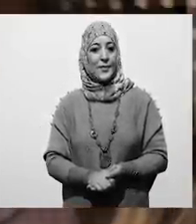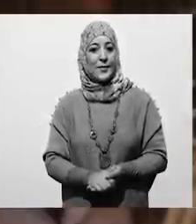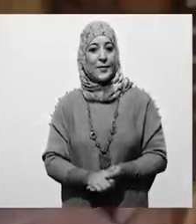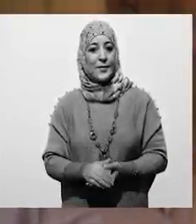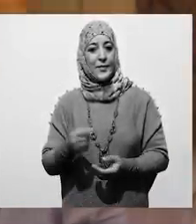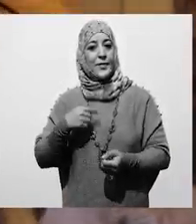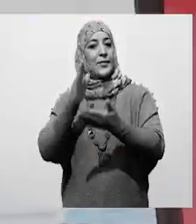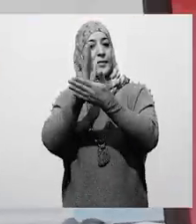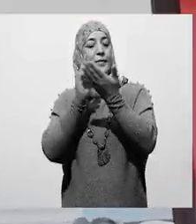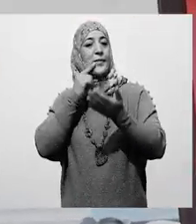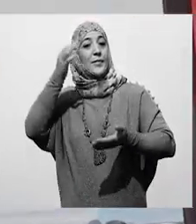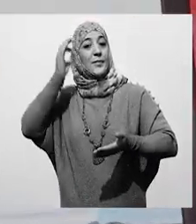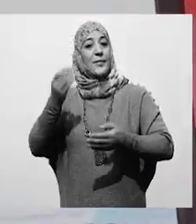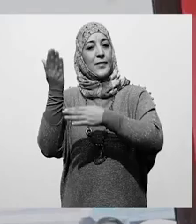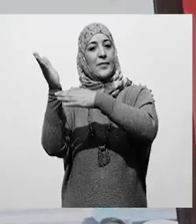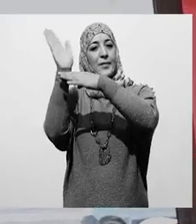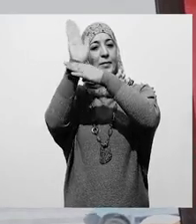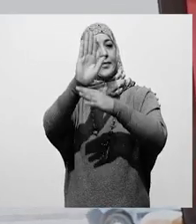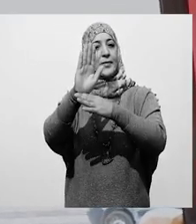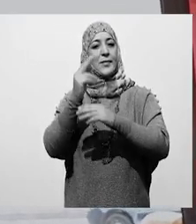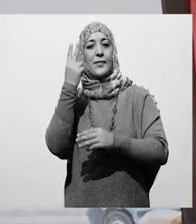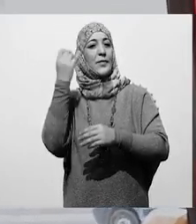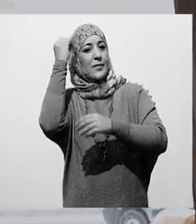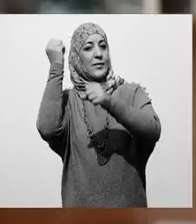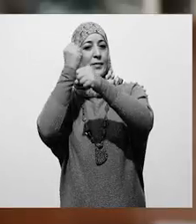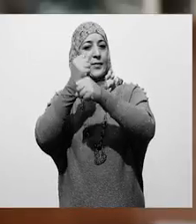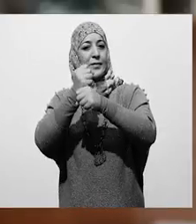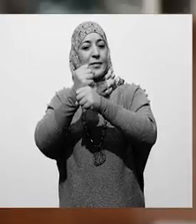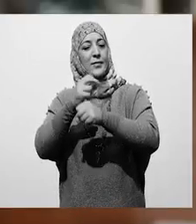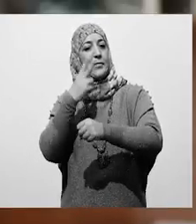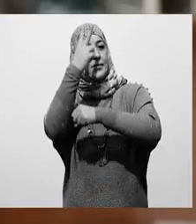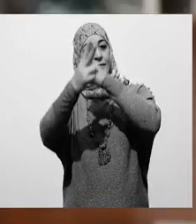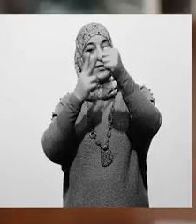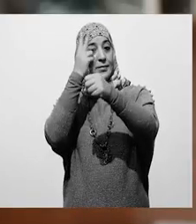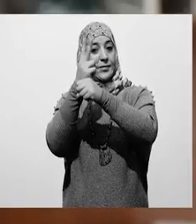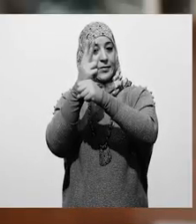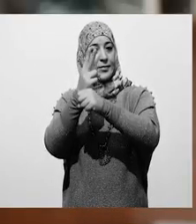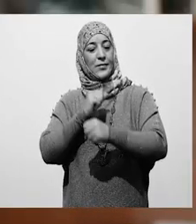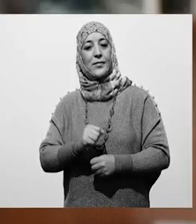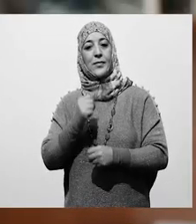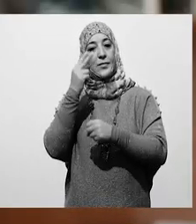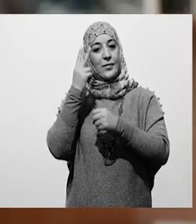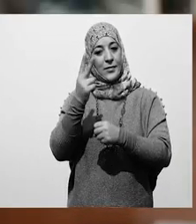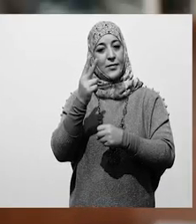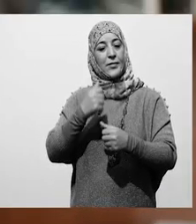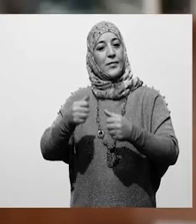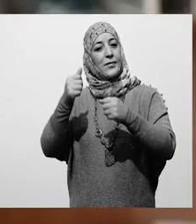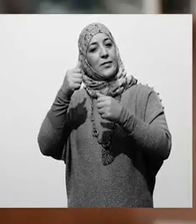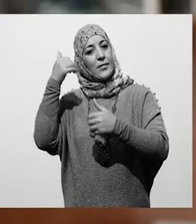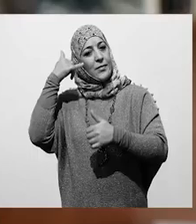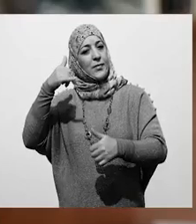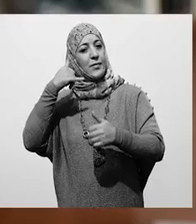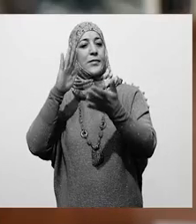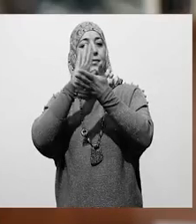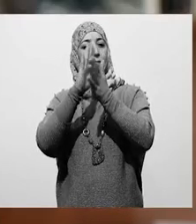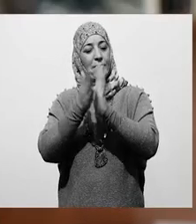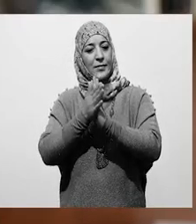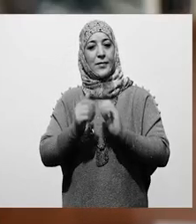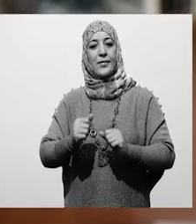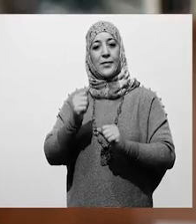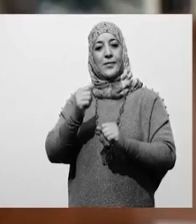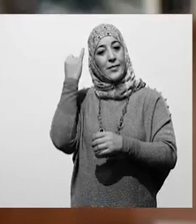dans le cadre du projet thyssen on a lancé des appels à initiative donc sur deux ans les deux appelé les